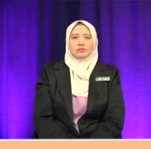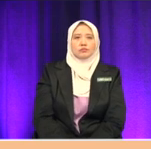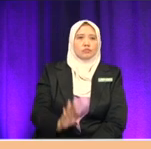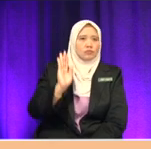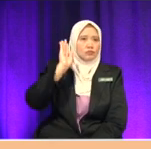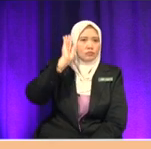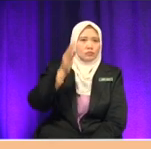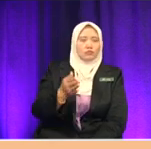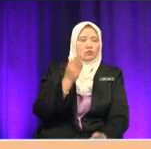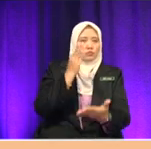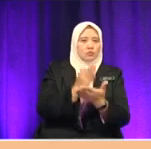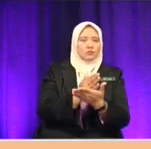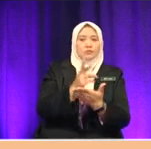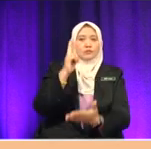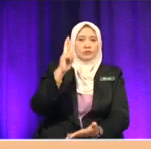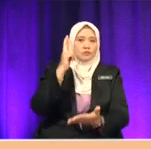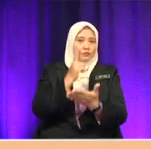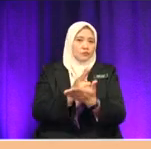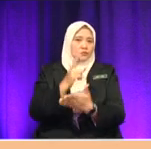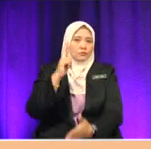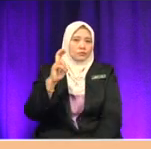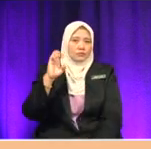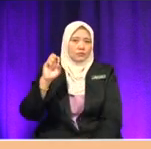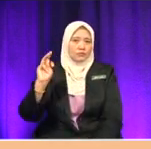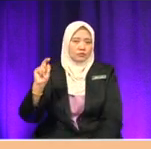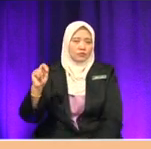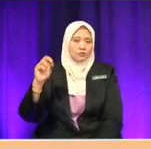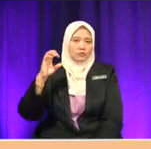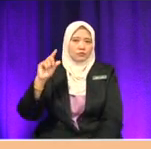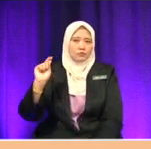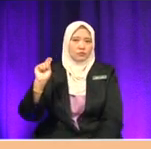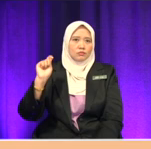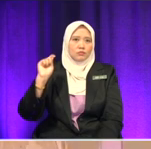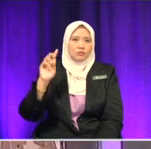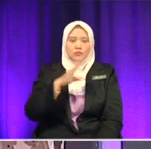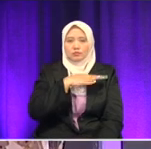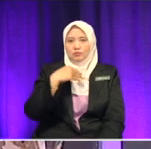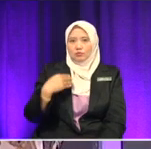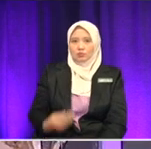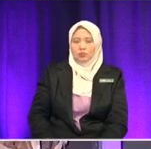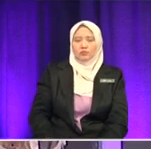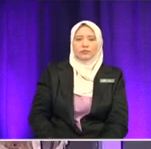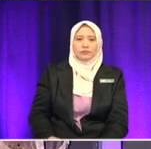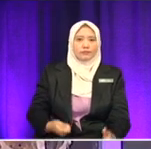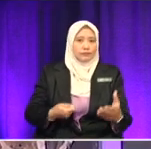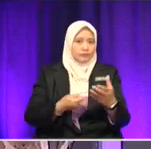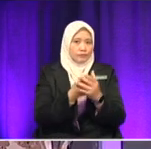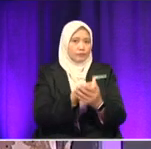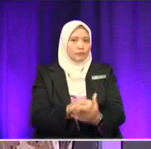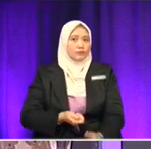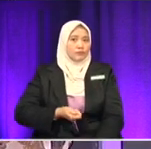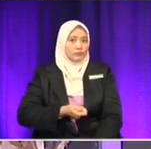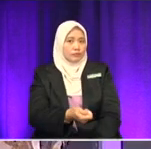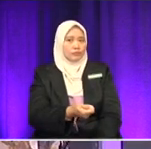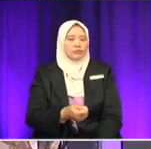pertumbuhan bakteria dan seterusnya ia juga akan membunuh bakteria tersebut. Ha, kadang-kadang kita sakit, kita pergi jumpa doktor, betul, betul kan? Ha,